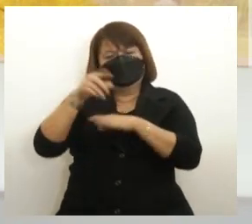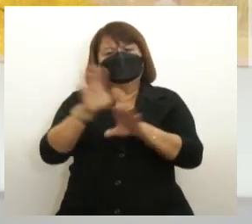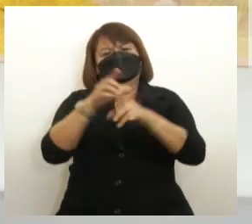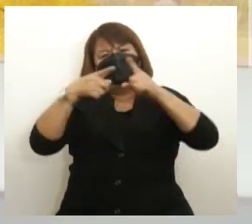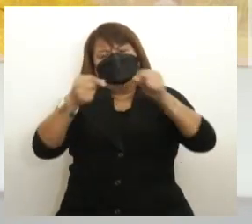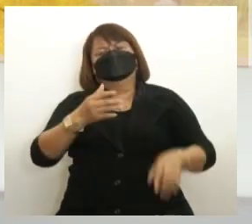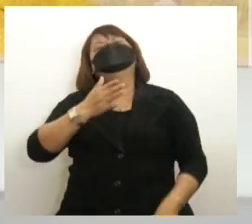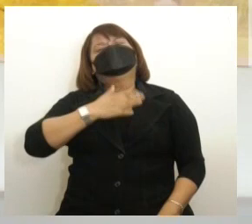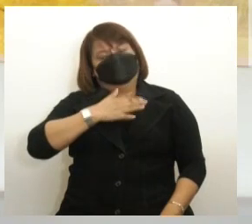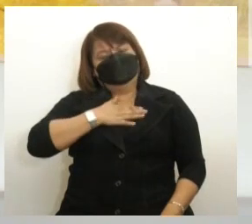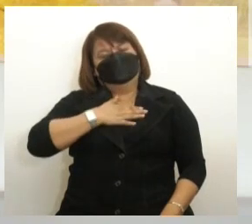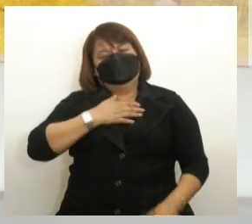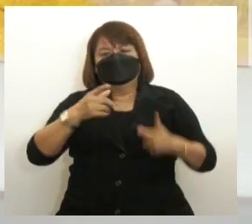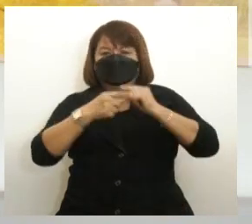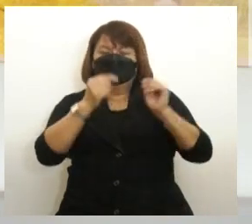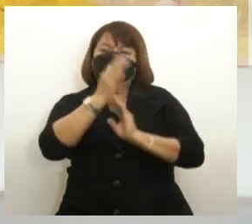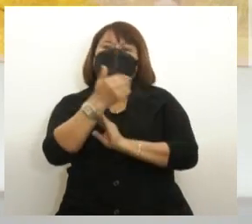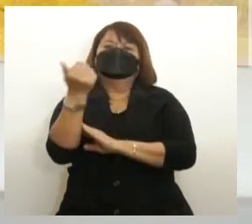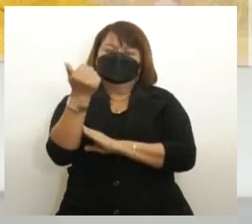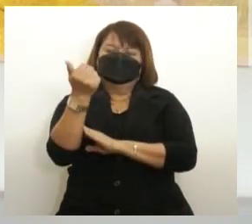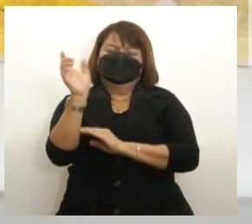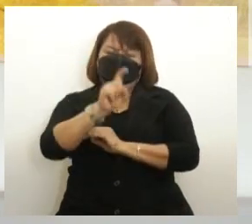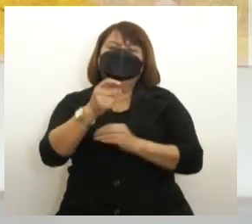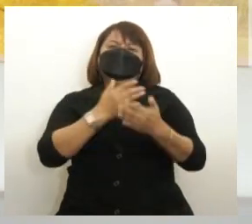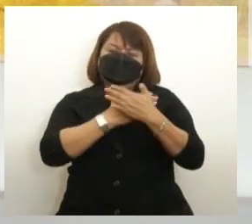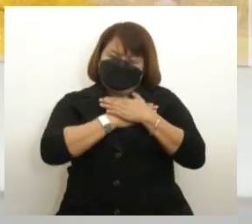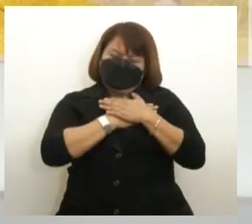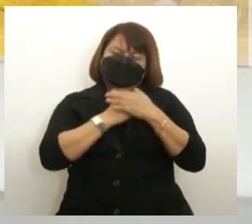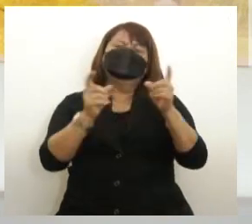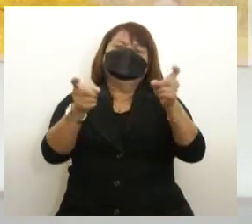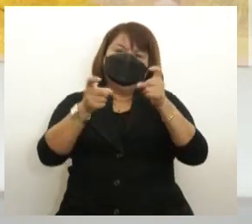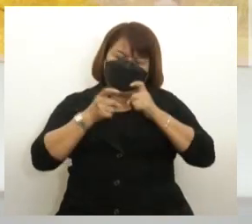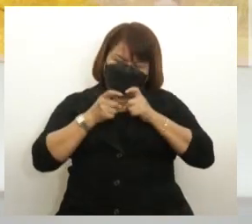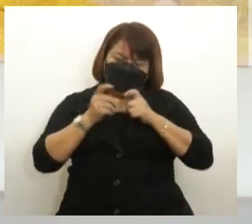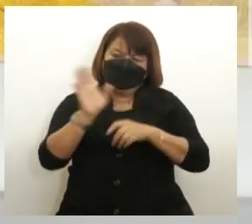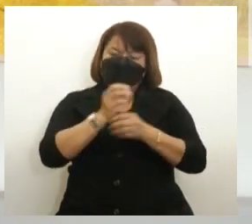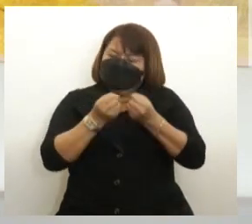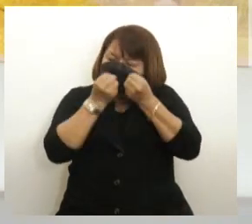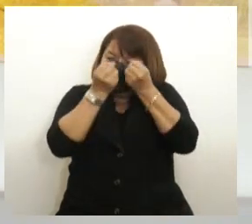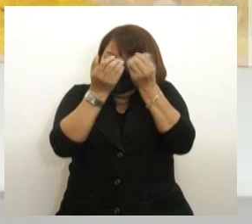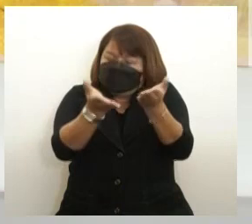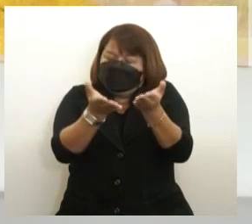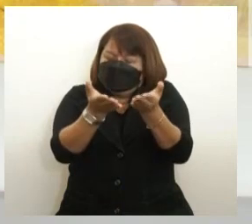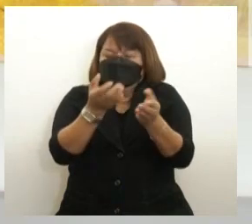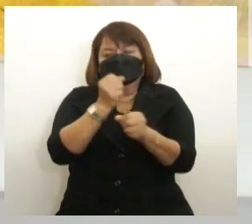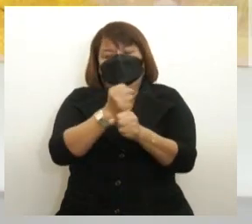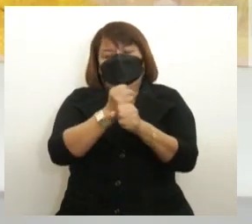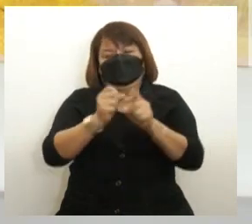เป็นเรื่องของคนอื่นเราไม่ต้องรักไม่ต้องหวงแหนไม่ต้องเสียสละไม่ต้องทุ่มเทปกป้อง